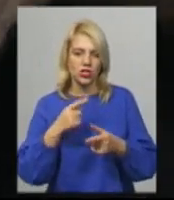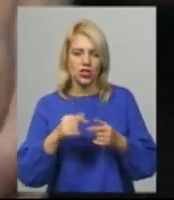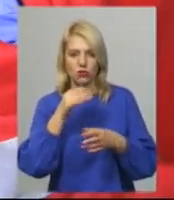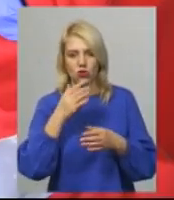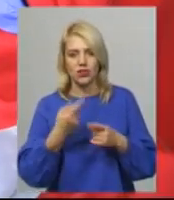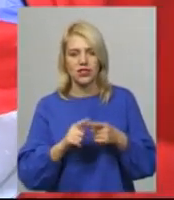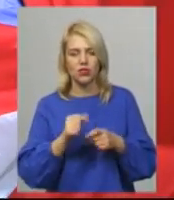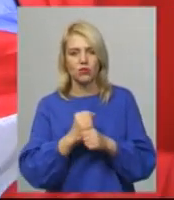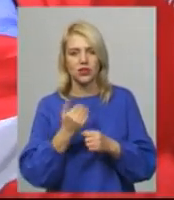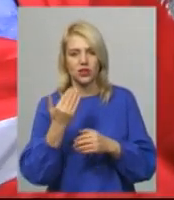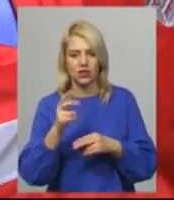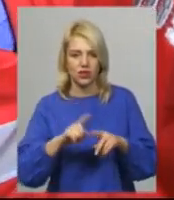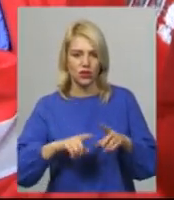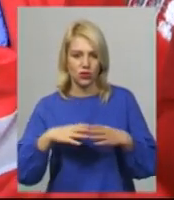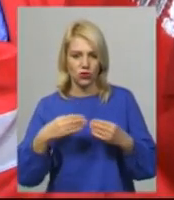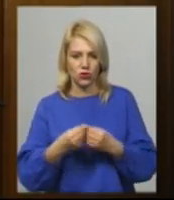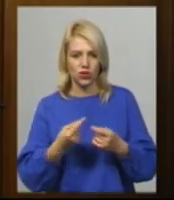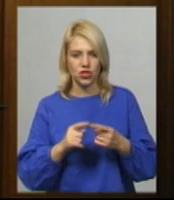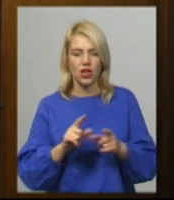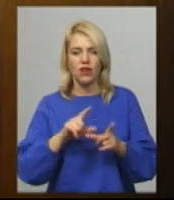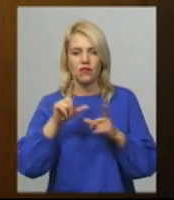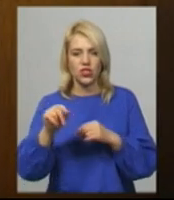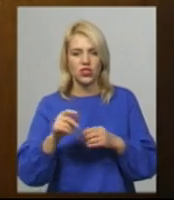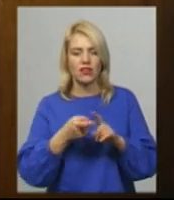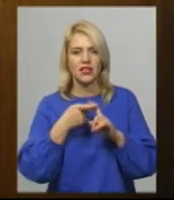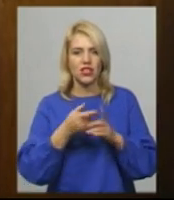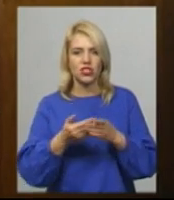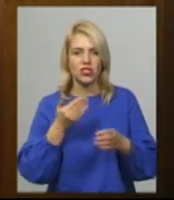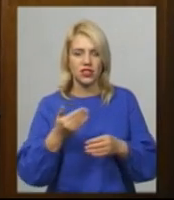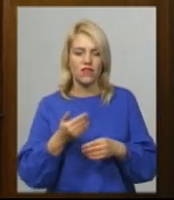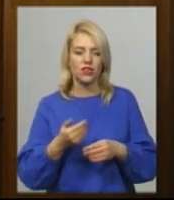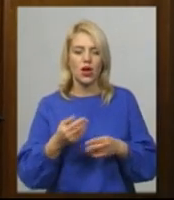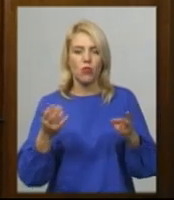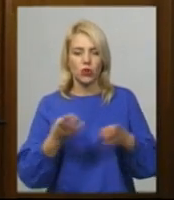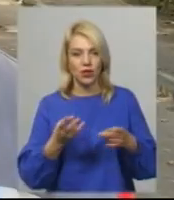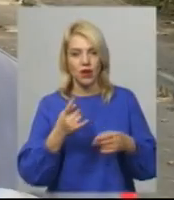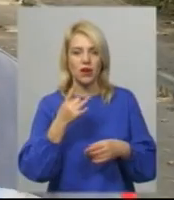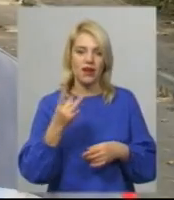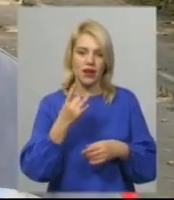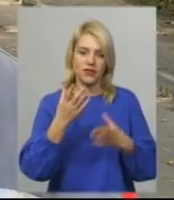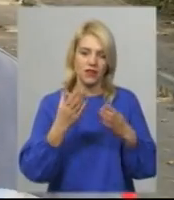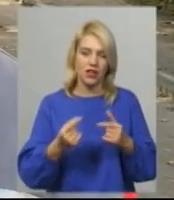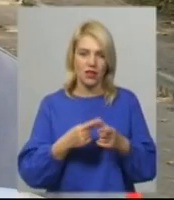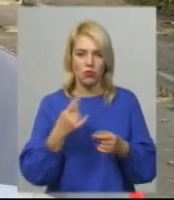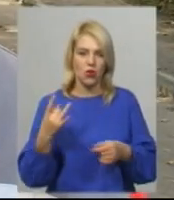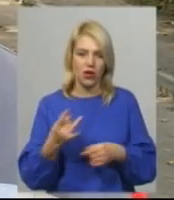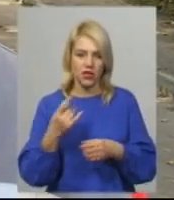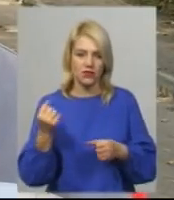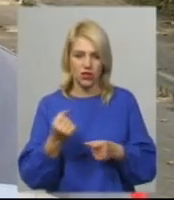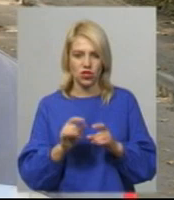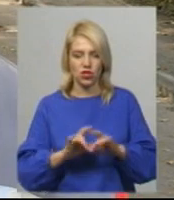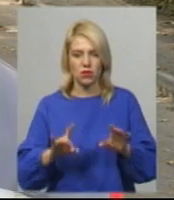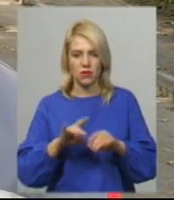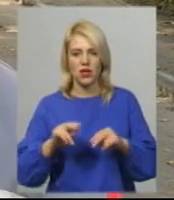їхні родичі. Виїжджають до них в залежності від потреби. Раз на день, чи раз на тиждень. Розповідає соціальний працівник в'їзної бригади паліативної